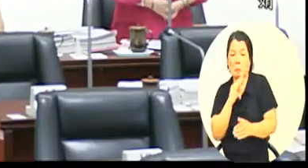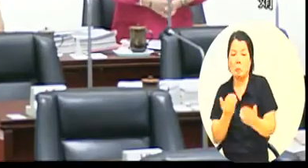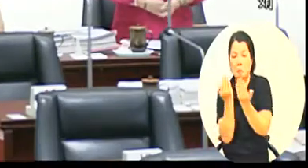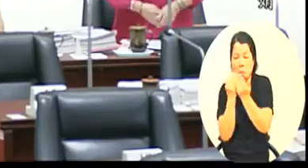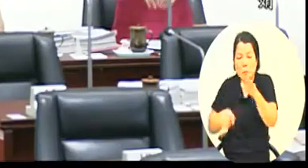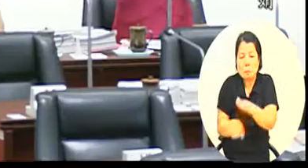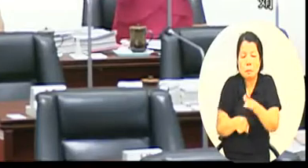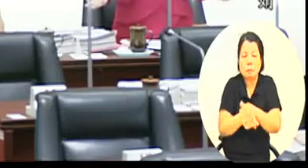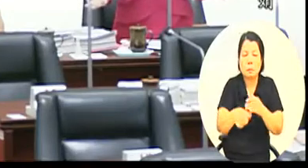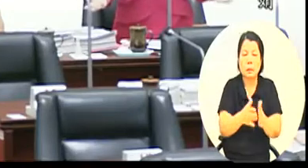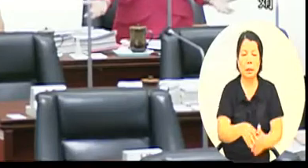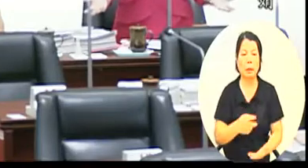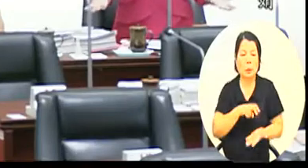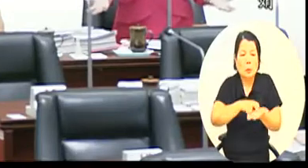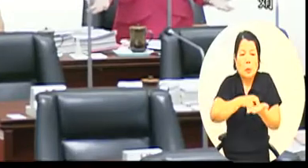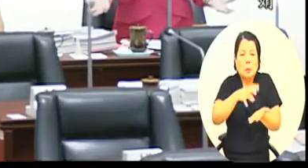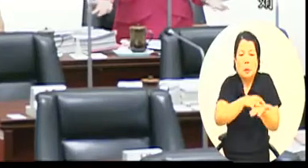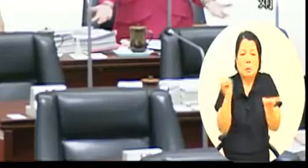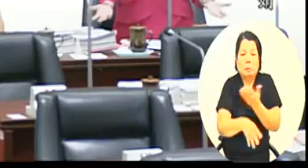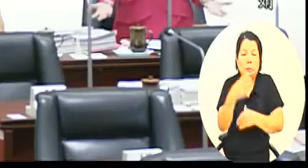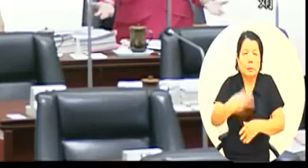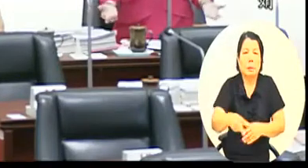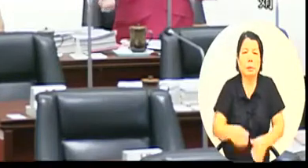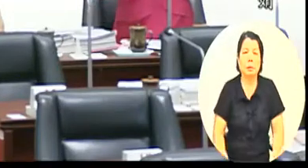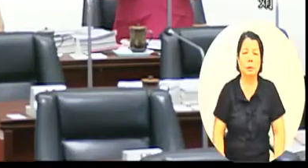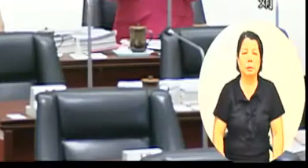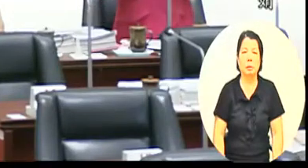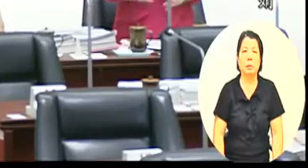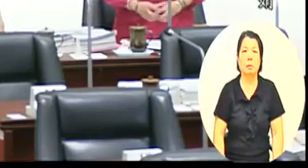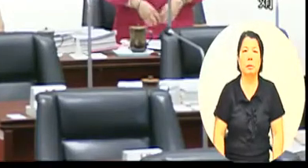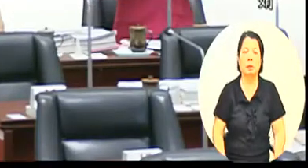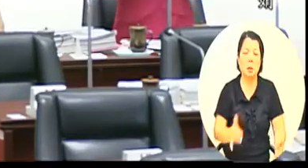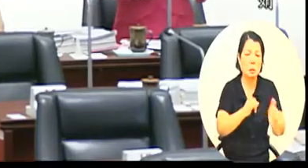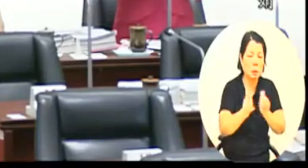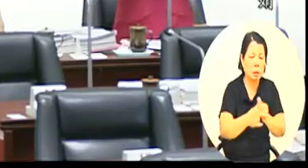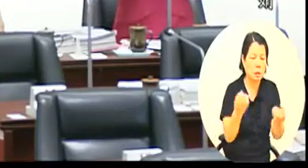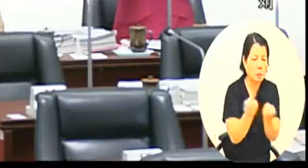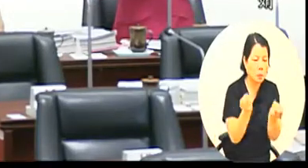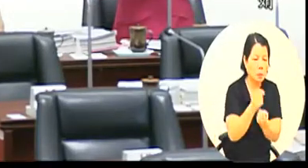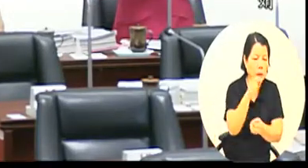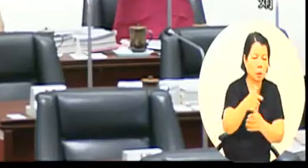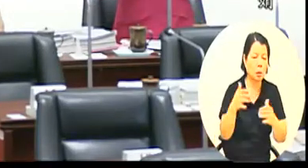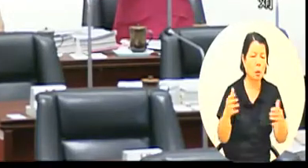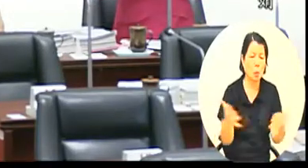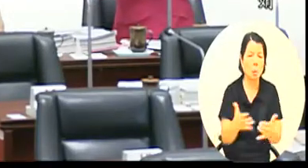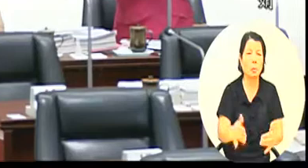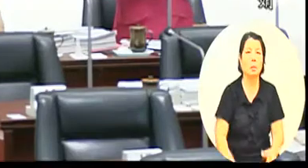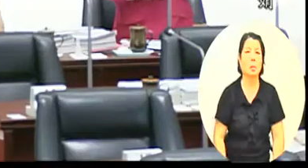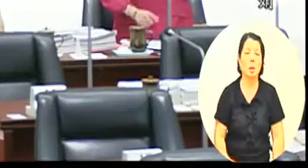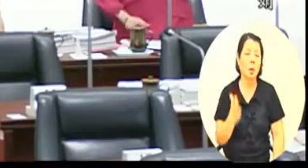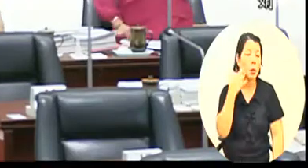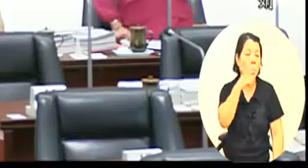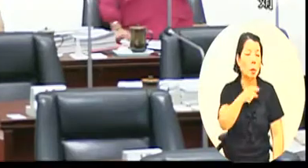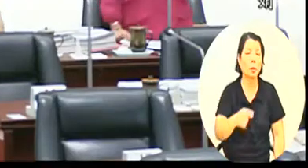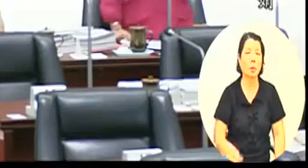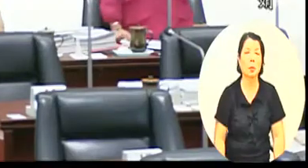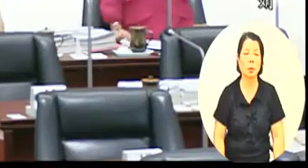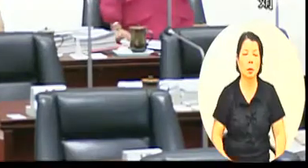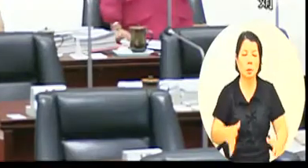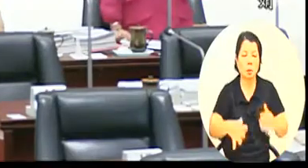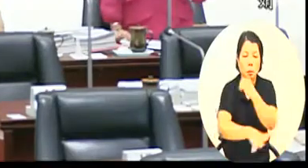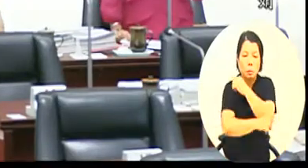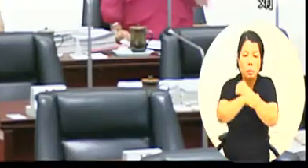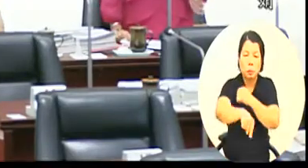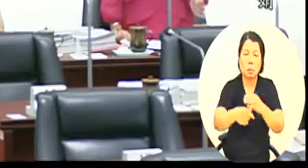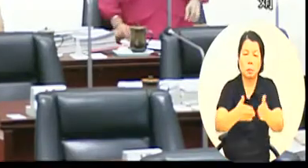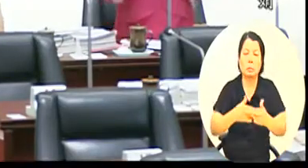拆除，然后造成我们整个社会问题出来，不如你们就放宽这样的一个建筑，只要不影响到你们最基本的要